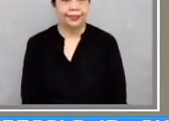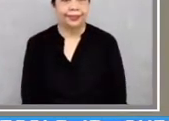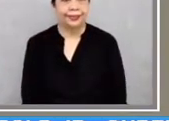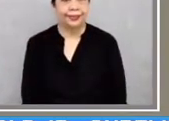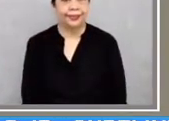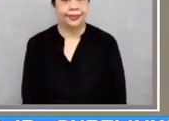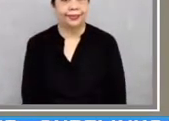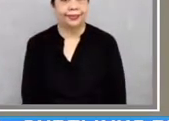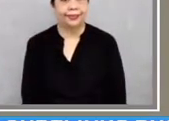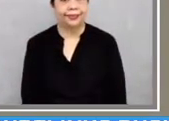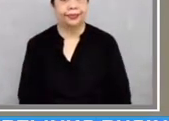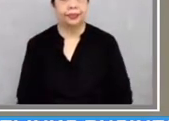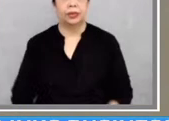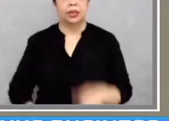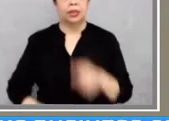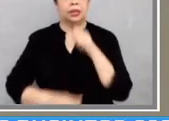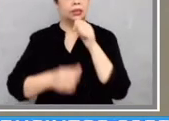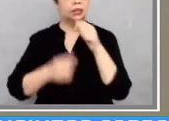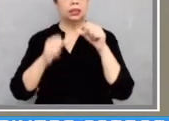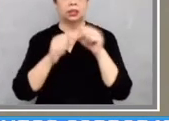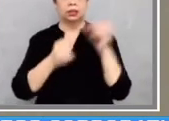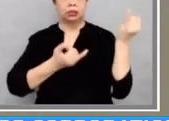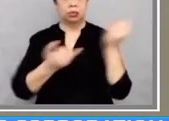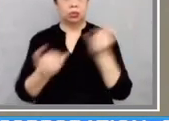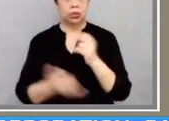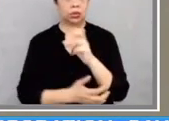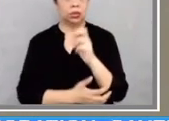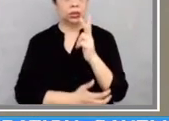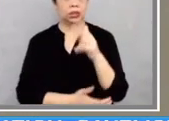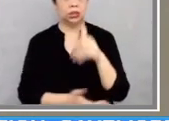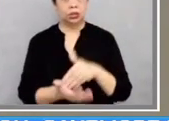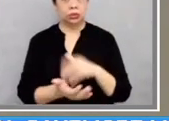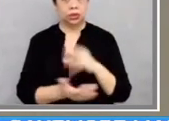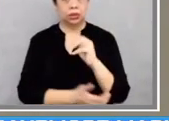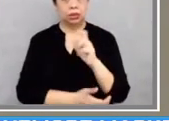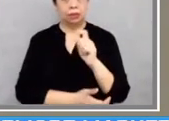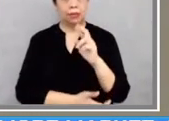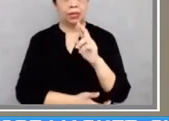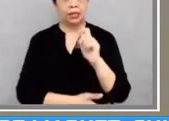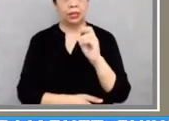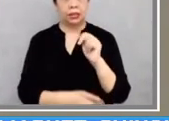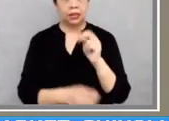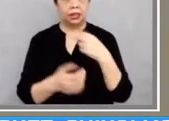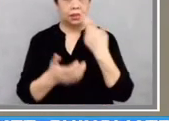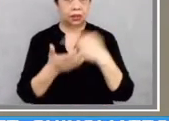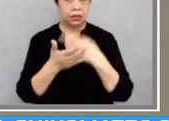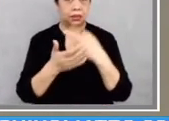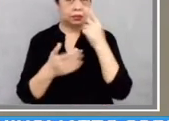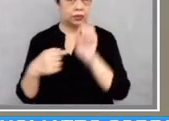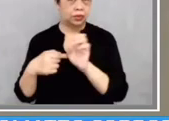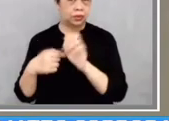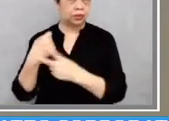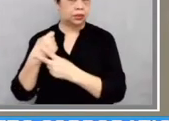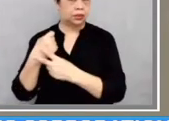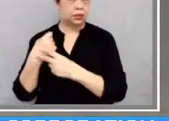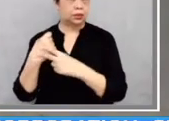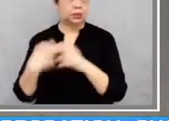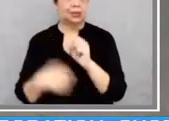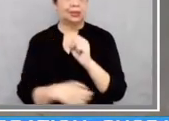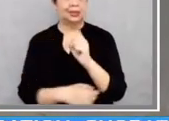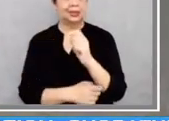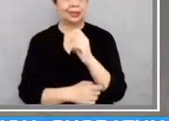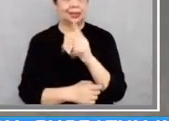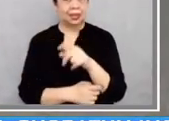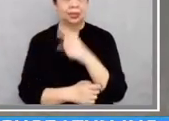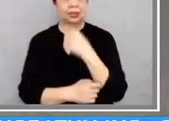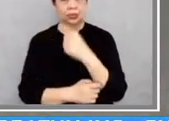Hindi na itutuloy ang planong pag-angkat ng 330,000 metric tons ng bigas para sa buffer stock ng National Food Authority. Sabi ng